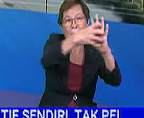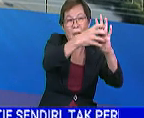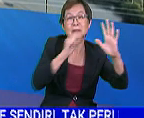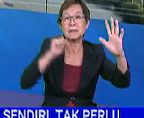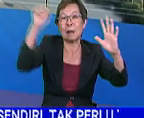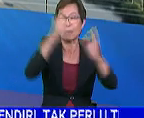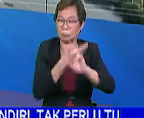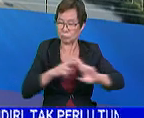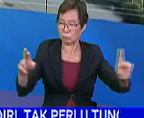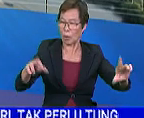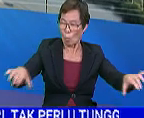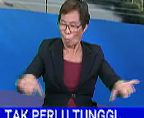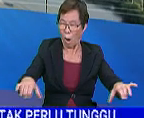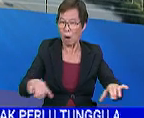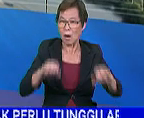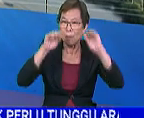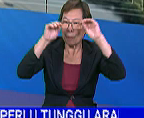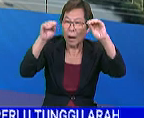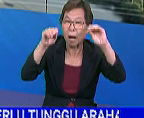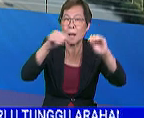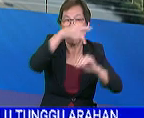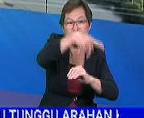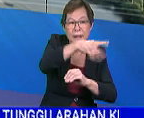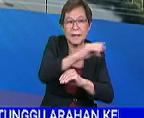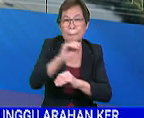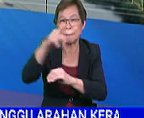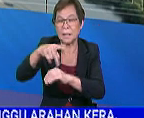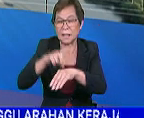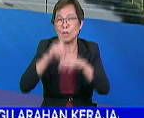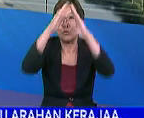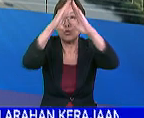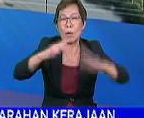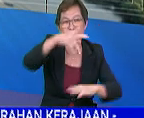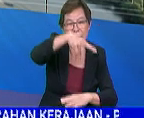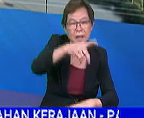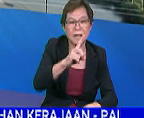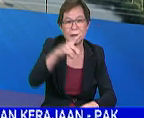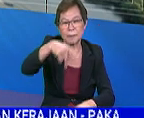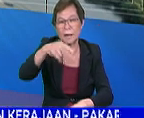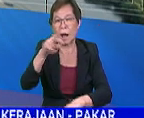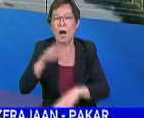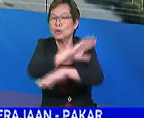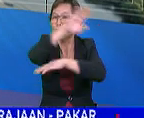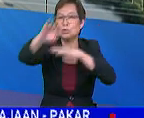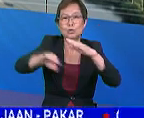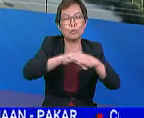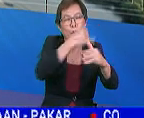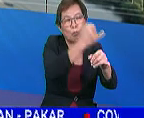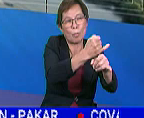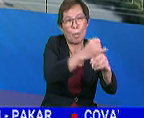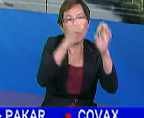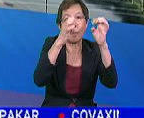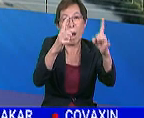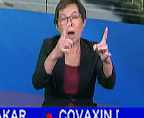sedia untuk sanakan sesi pengajaran dan pembelajaran di rumah pdpr di semua institusi pendidikan di